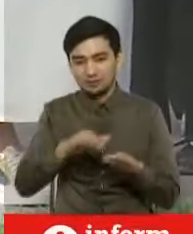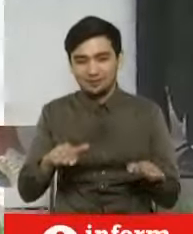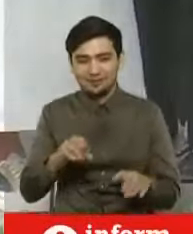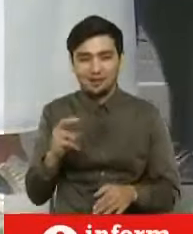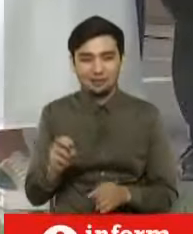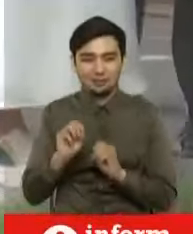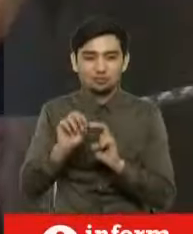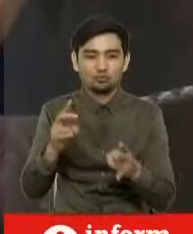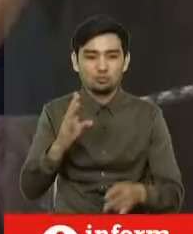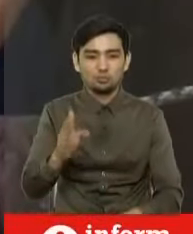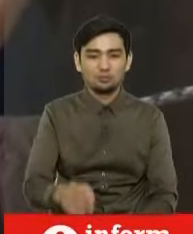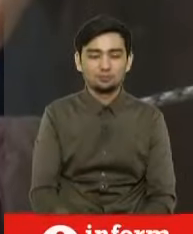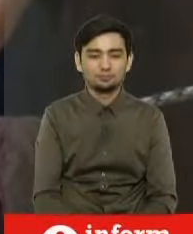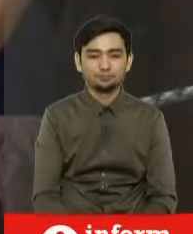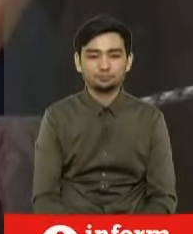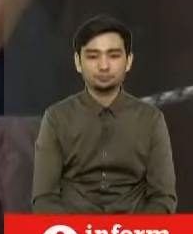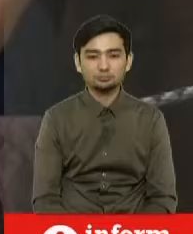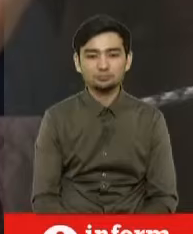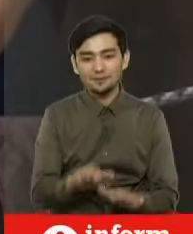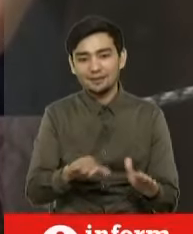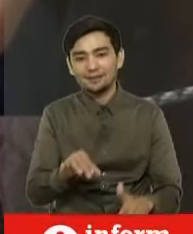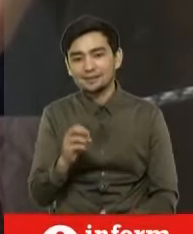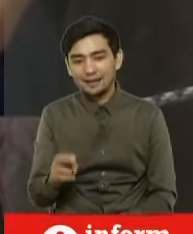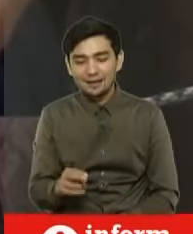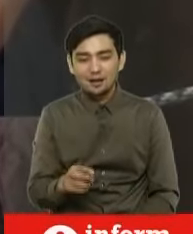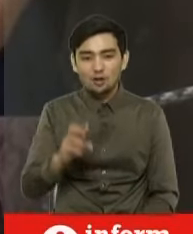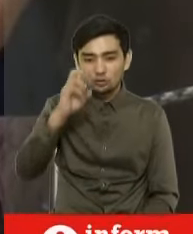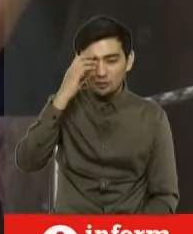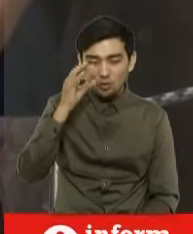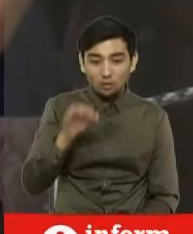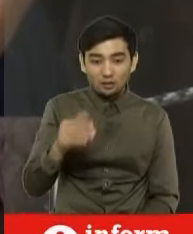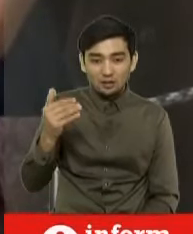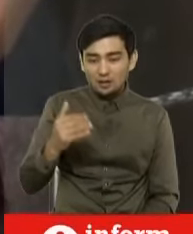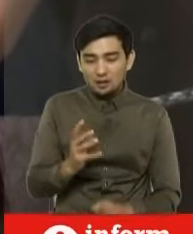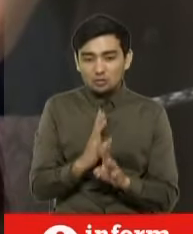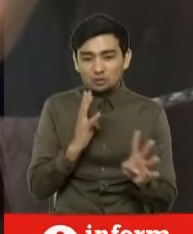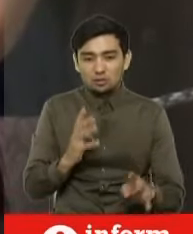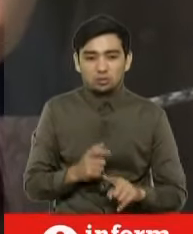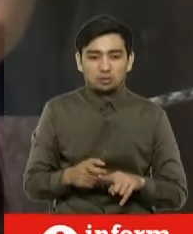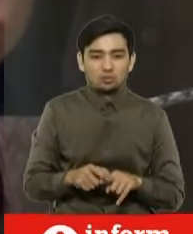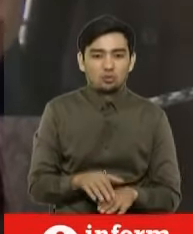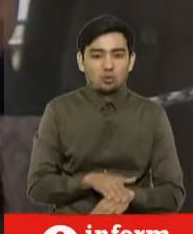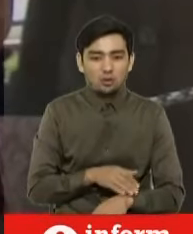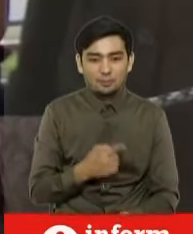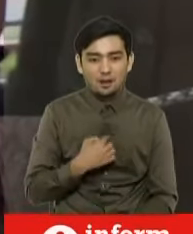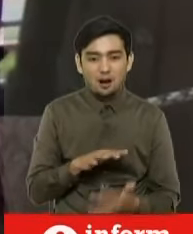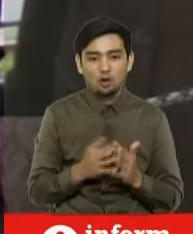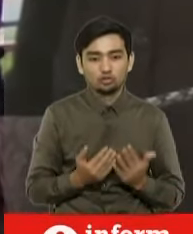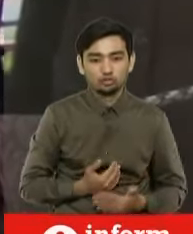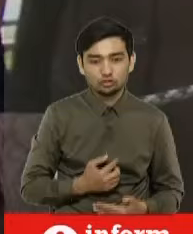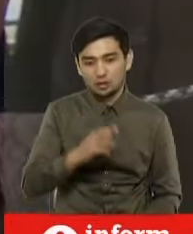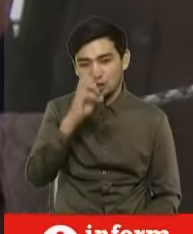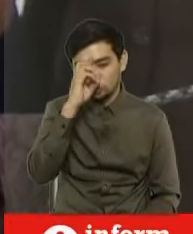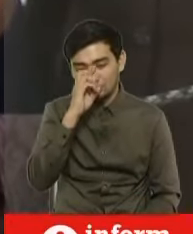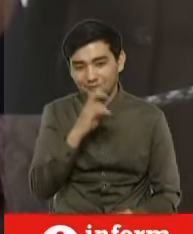беруге мәжбүр. Мемлекеттік балабақшаларда кезек өте ұзақ. Ал мысалы біз тұрған ауылда мемлекеттік